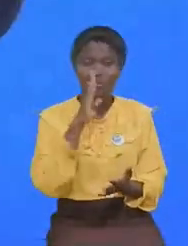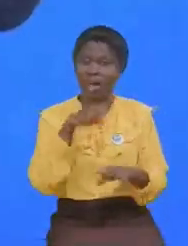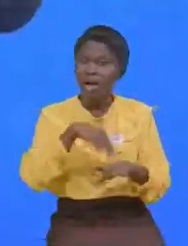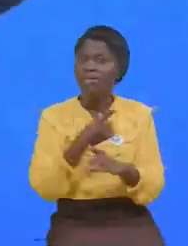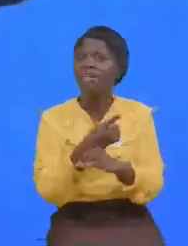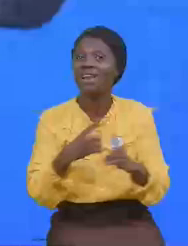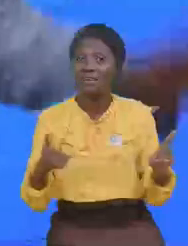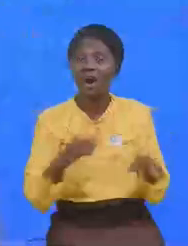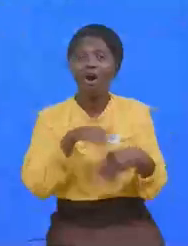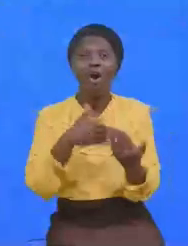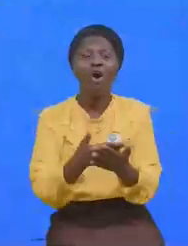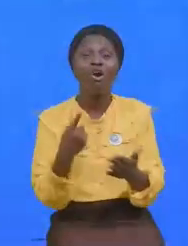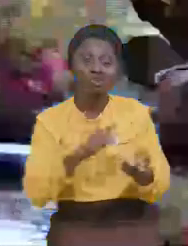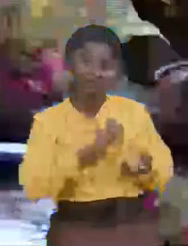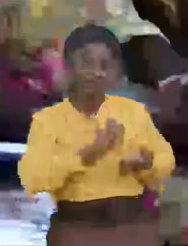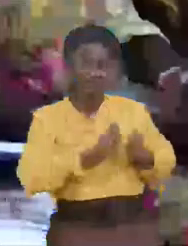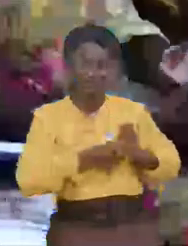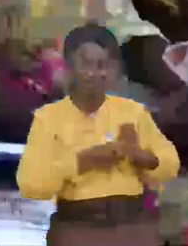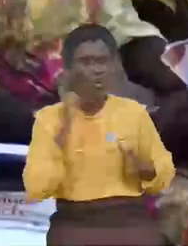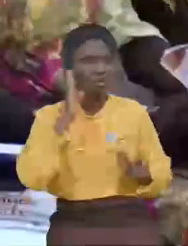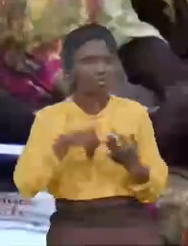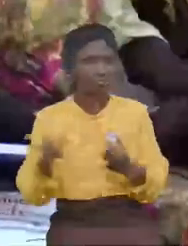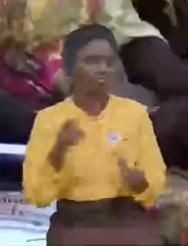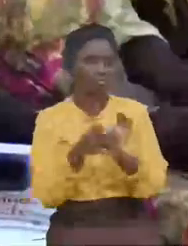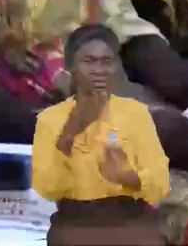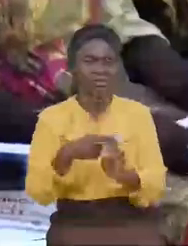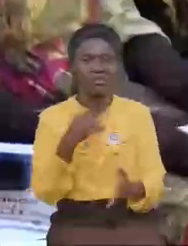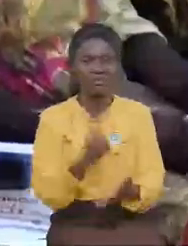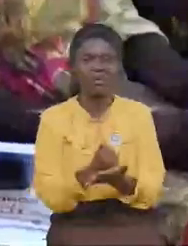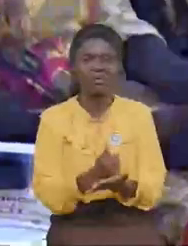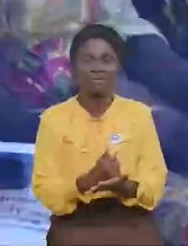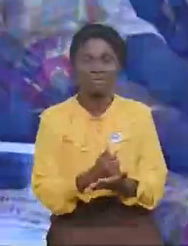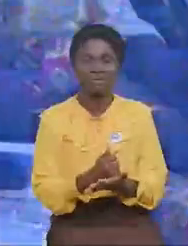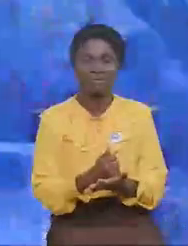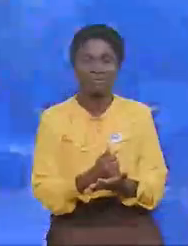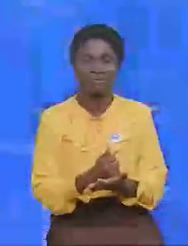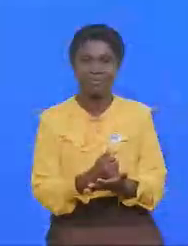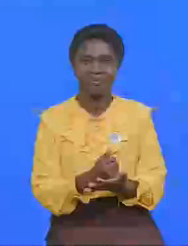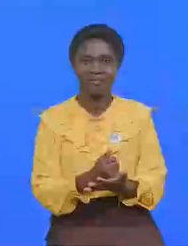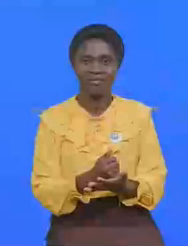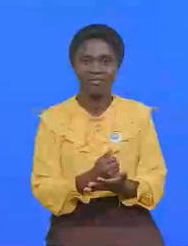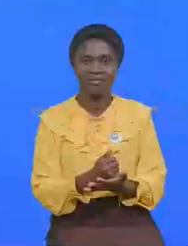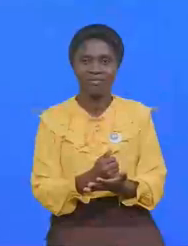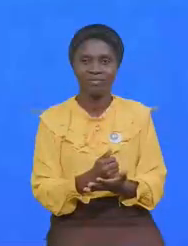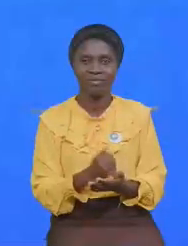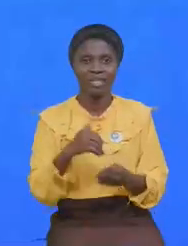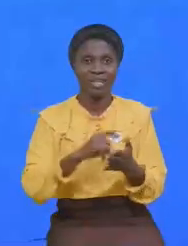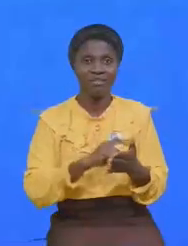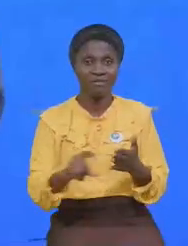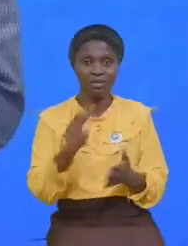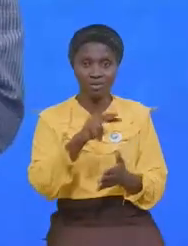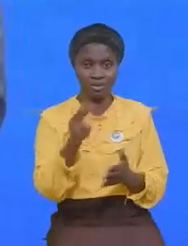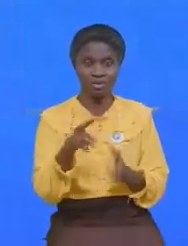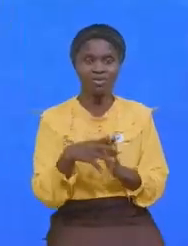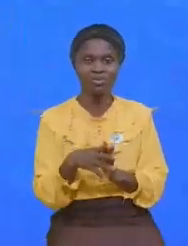Tu seras libre et tous les dérangements prendront fin. Voilà le verset 22.